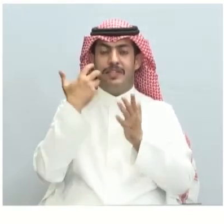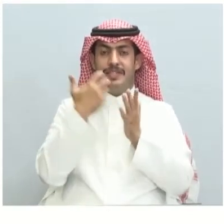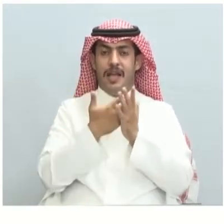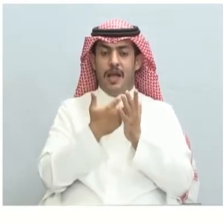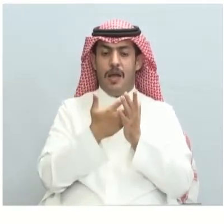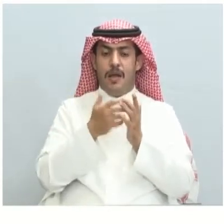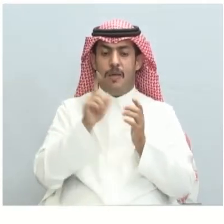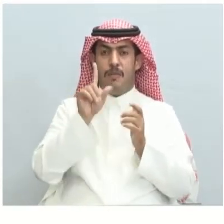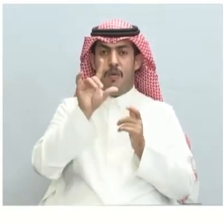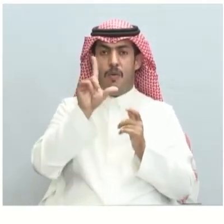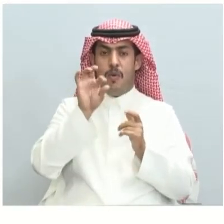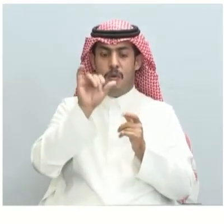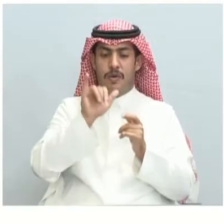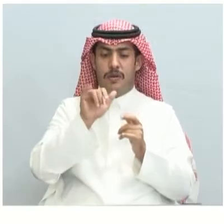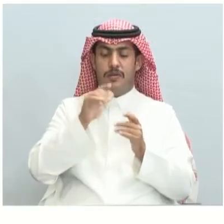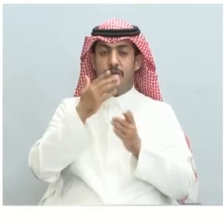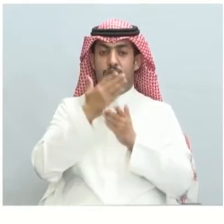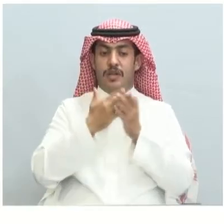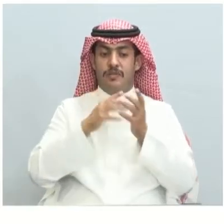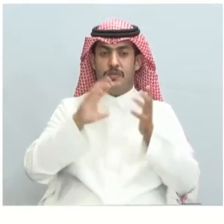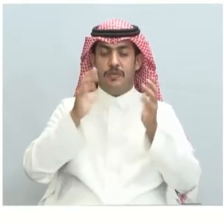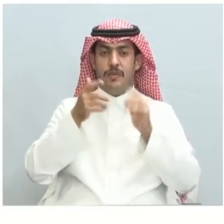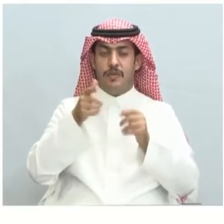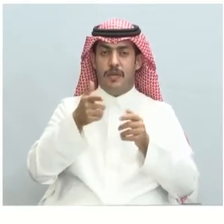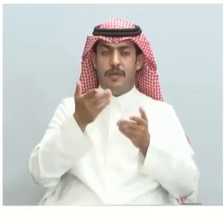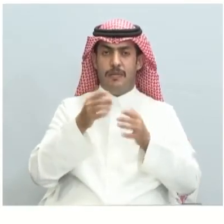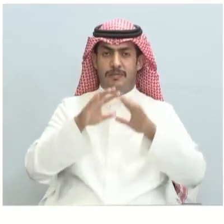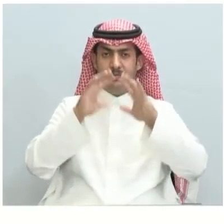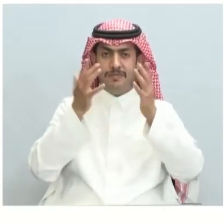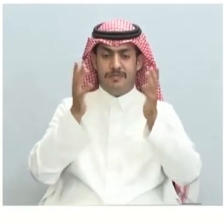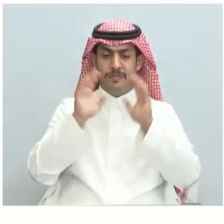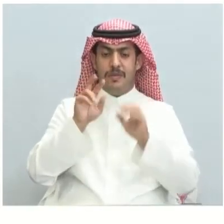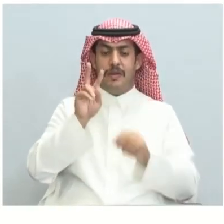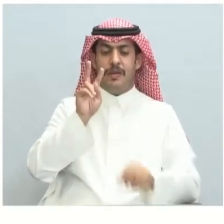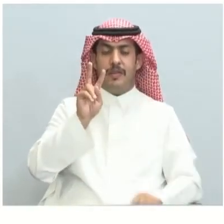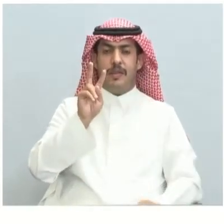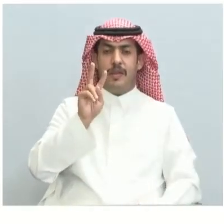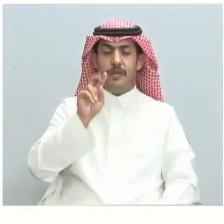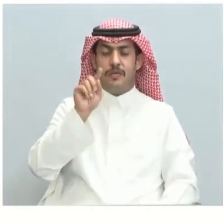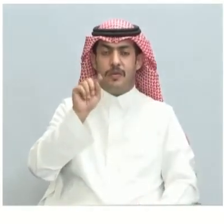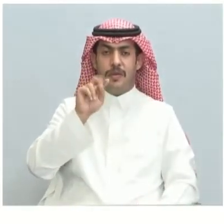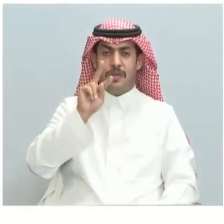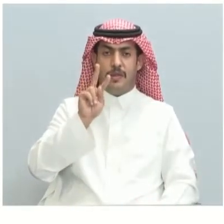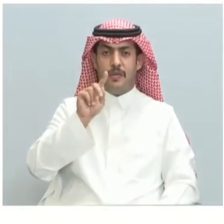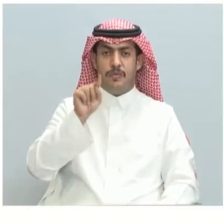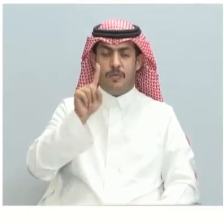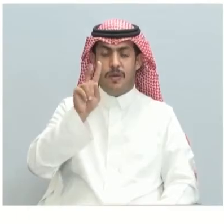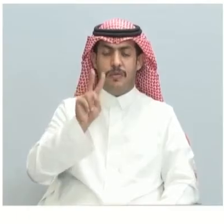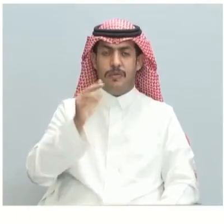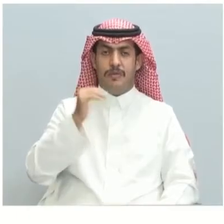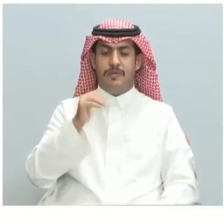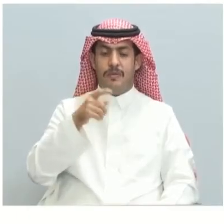بلوري على شكل نصف كره يبلغ محيطها اثنان ونصف تقريبا